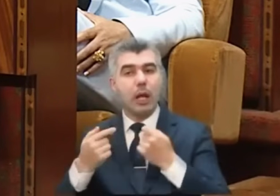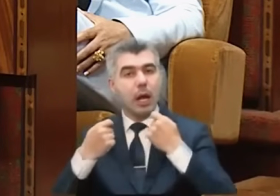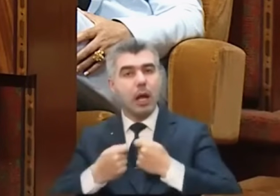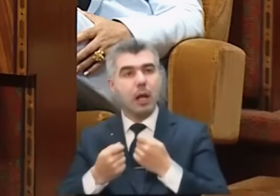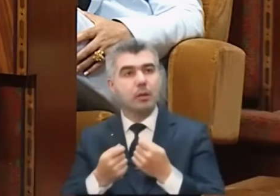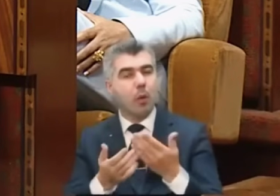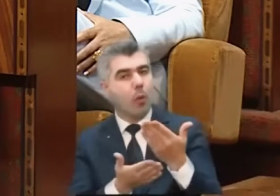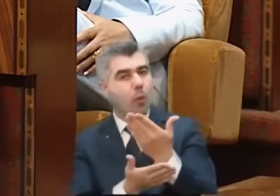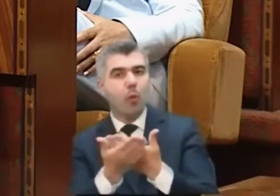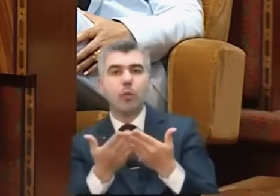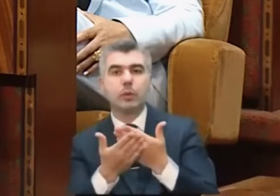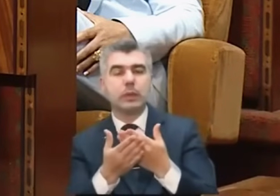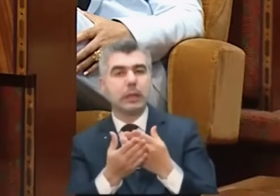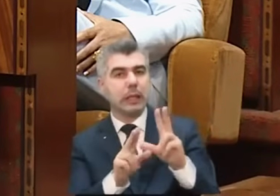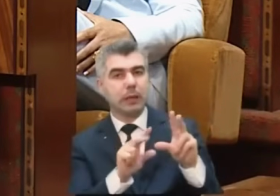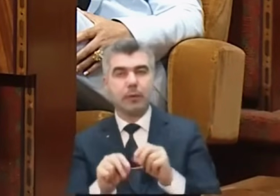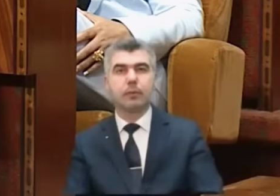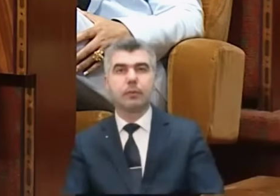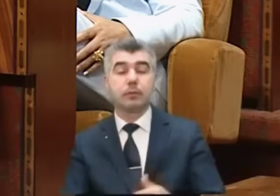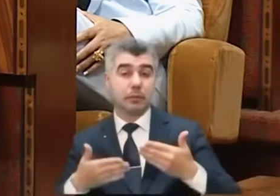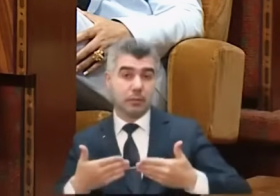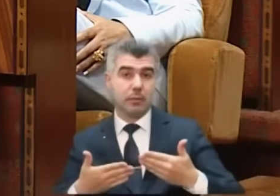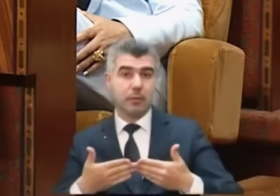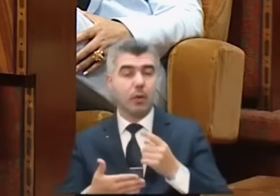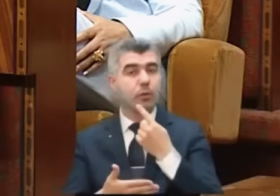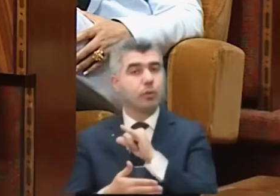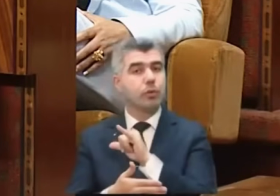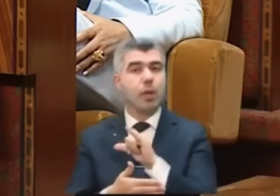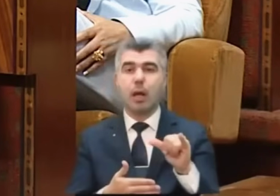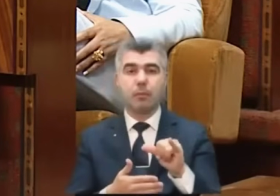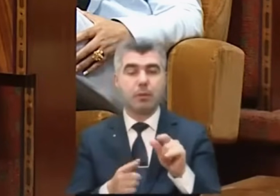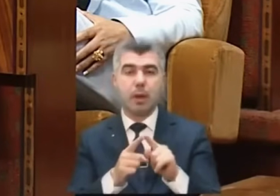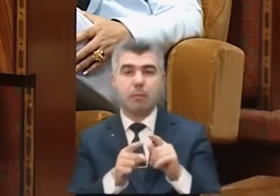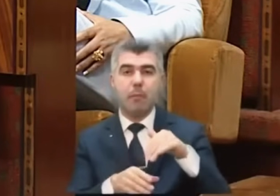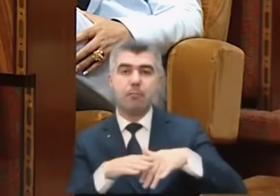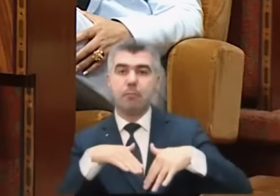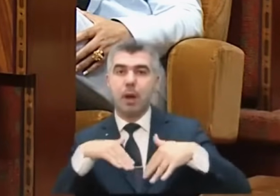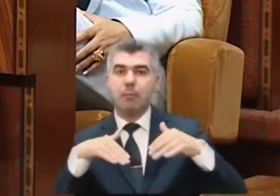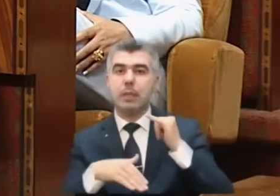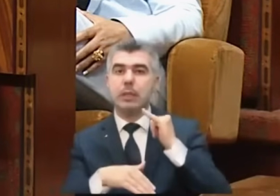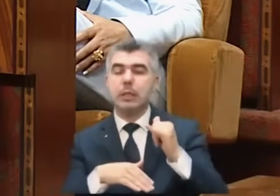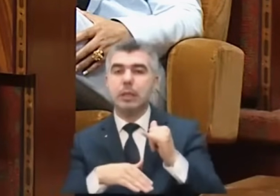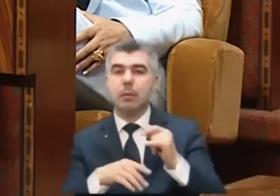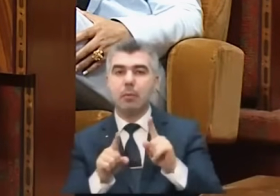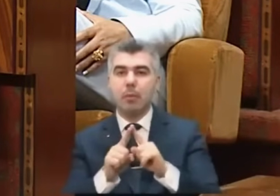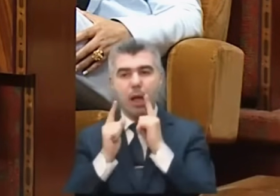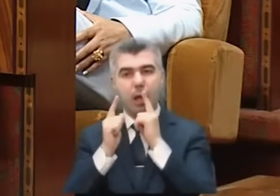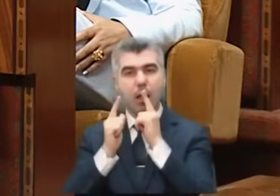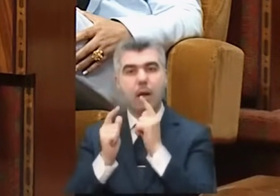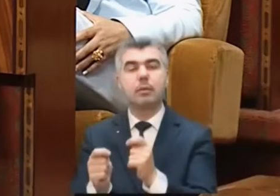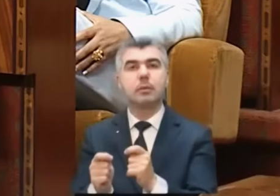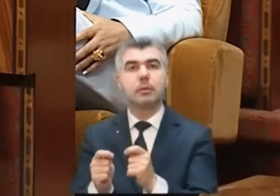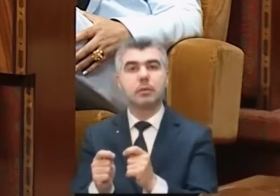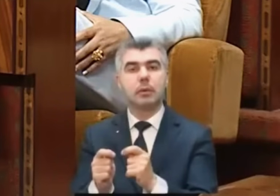ديالنا كاملين. وللاسف هادشي ما تيحصلش من مجموعه من النواب، دائما تيكونوا متربصين وجاهزين